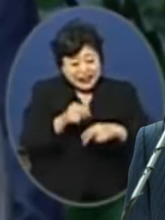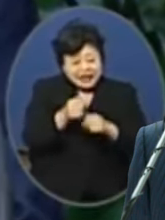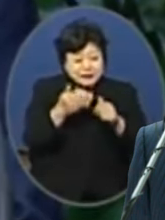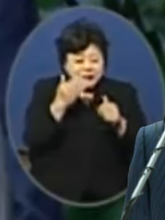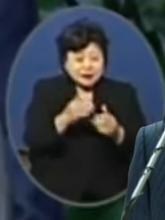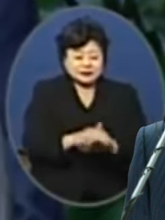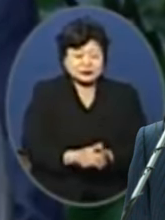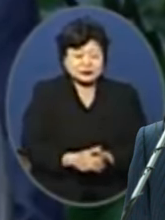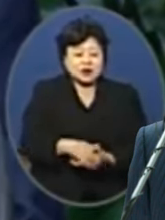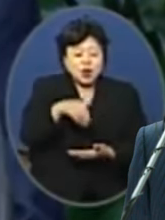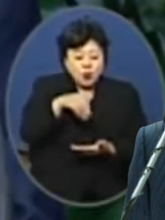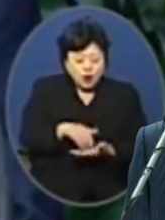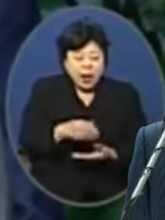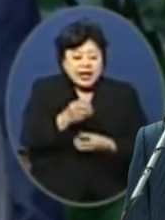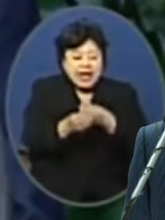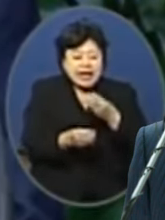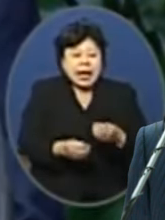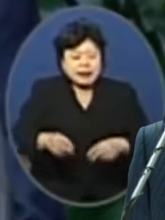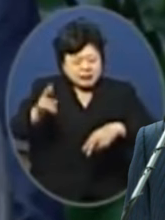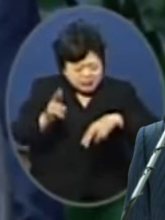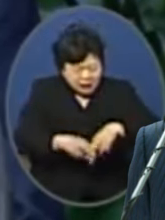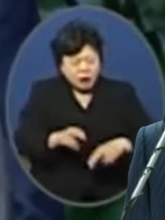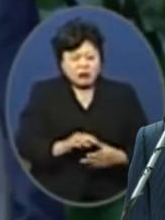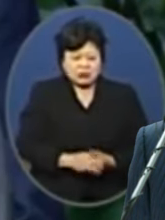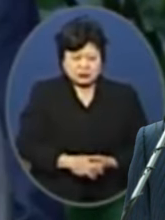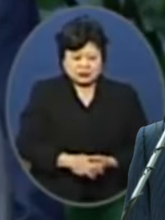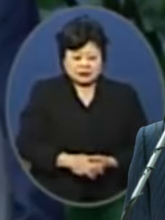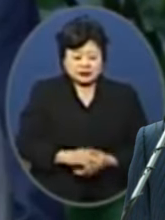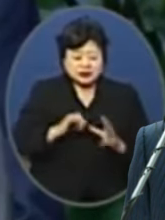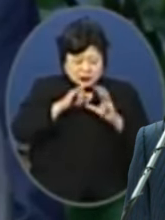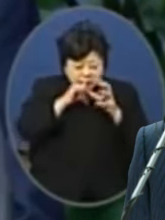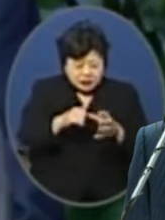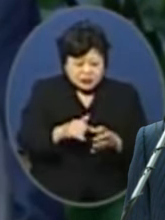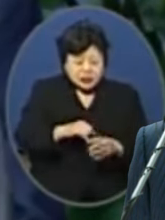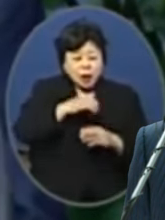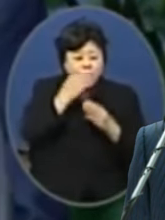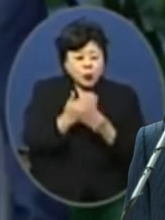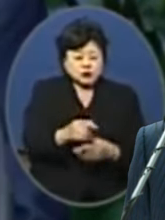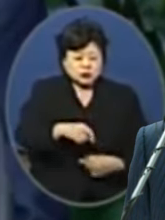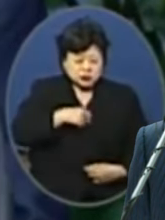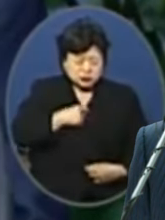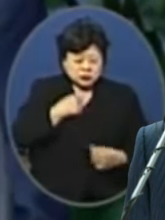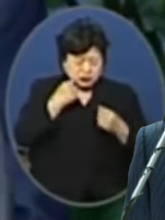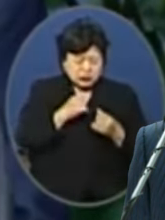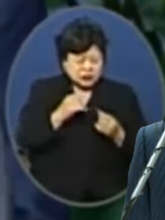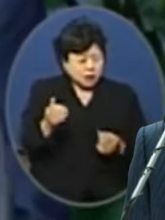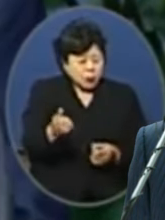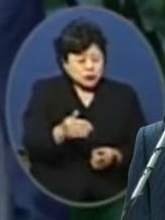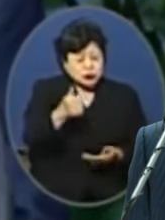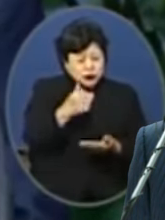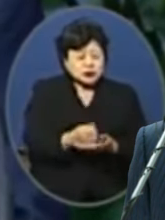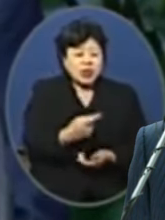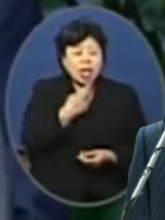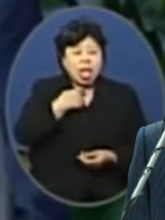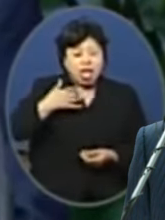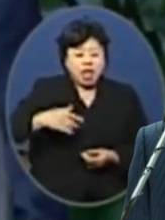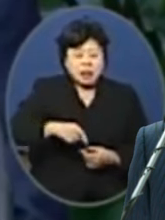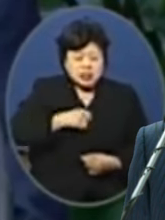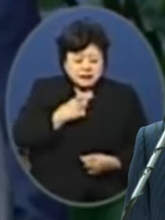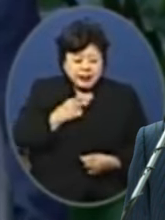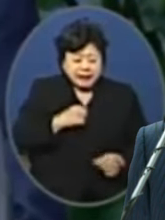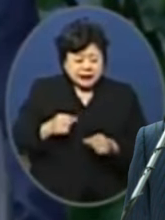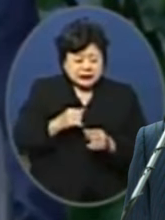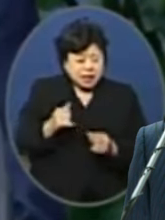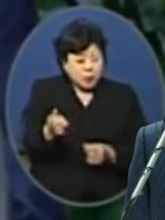하나님은 회개하라고 때리는 것입니다이 세상에 온전히 다 의롭게 사는 사람은 없습니다 죄를 짓지 않고 의만 행하는 사람은